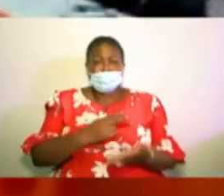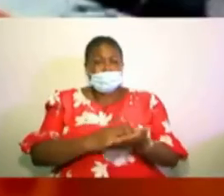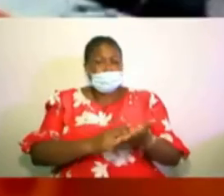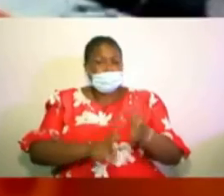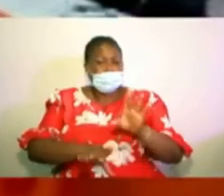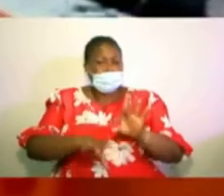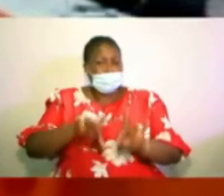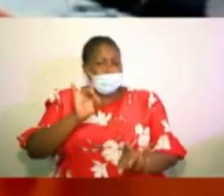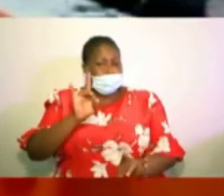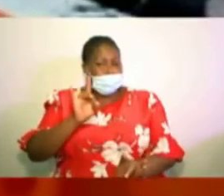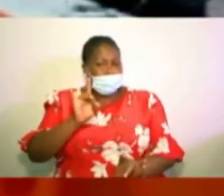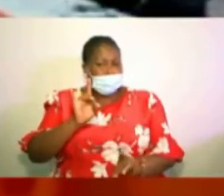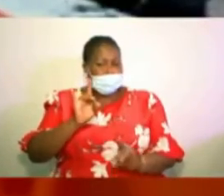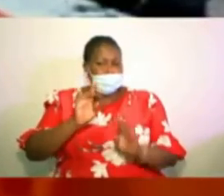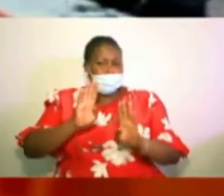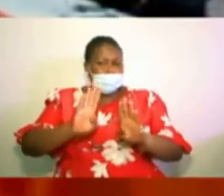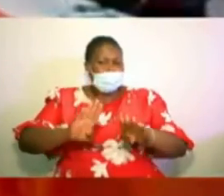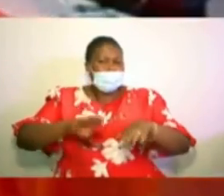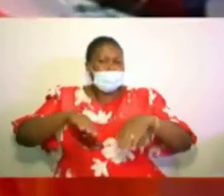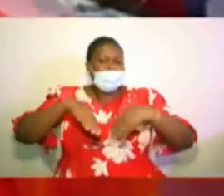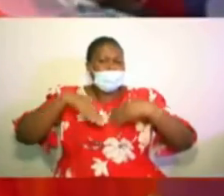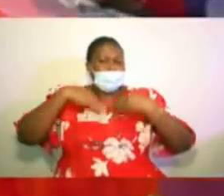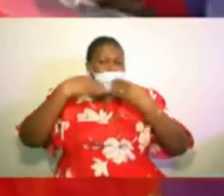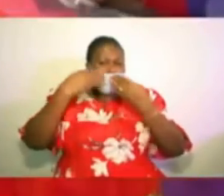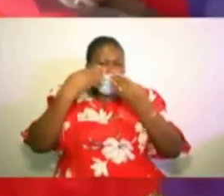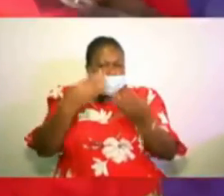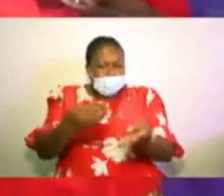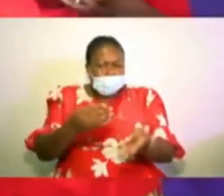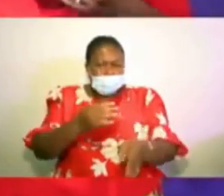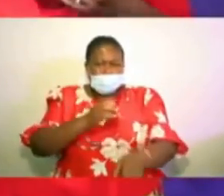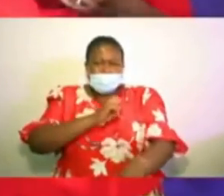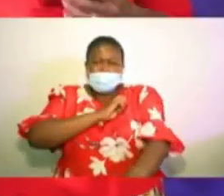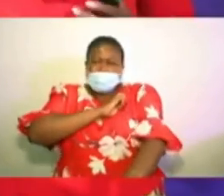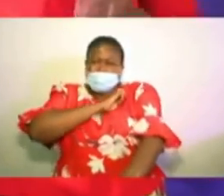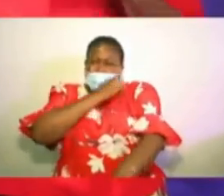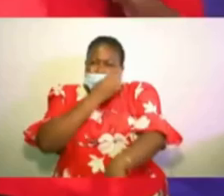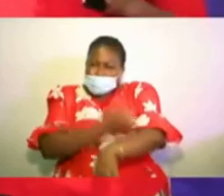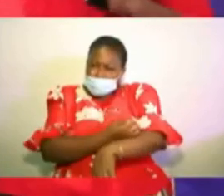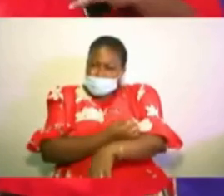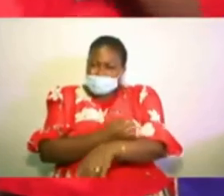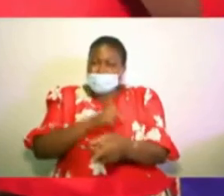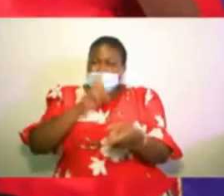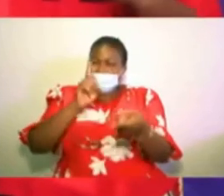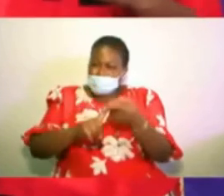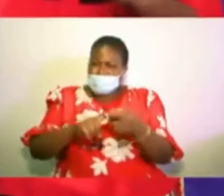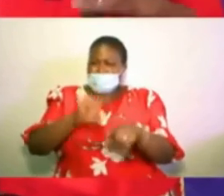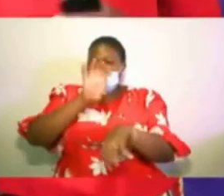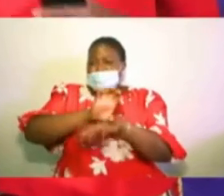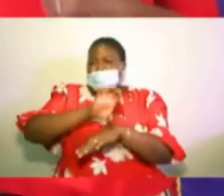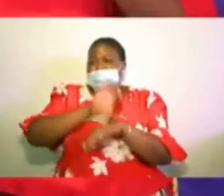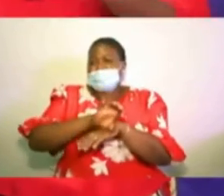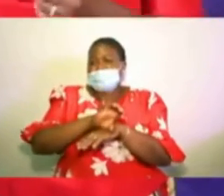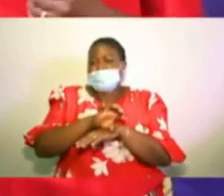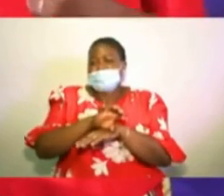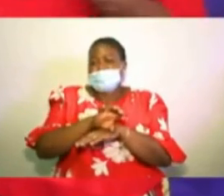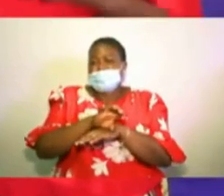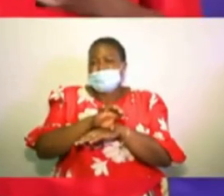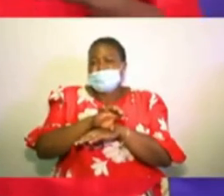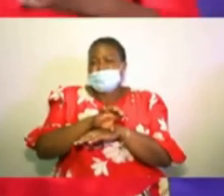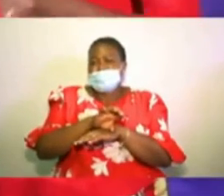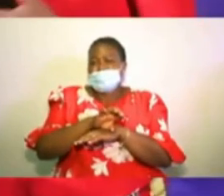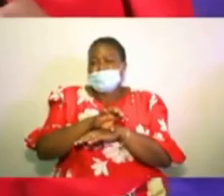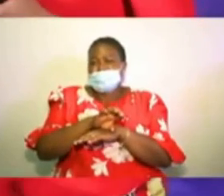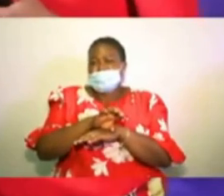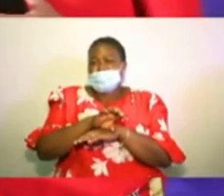produces and supplies energy to the church. Et c'est lui qui produit et fournit